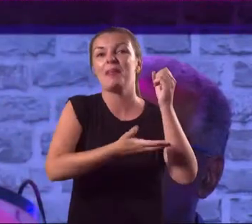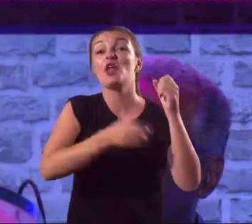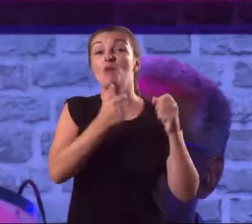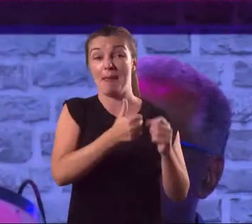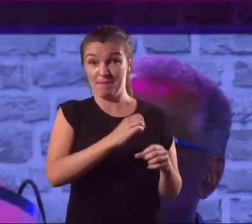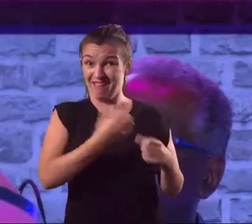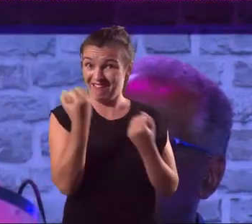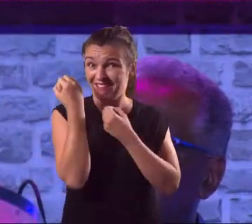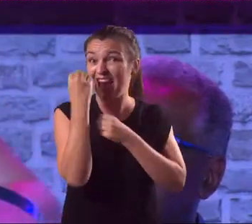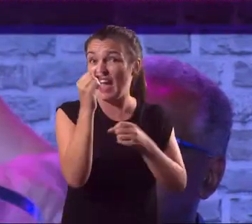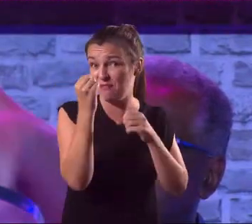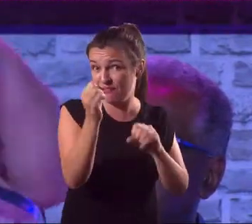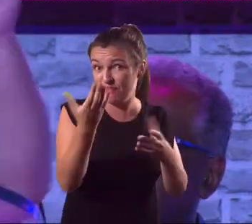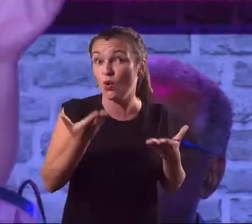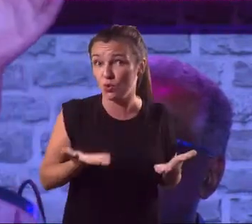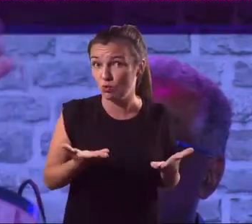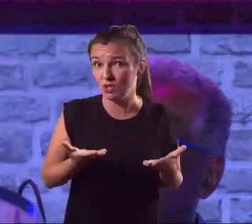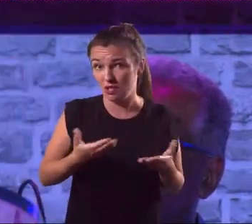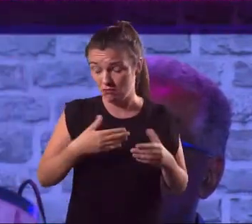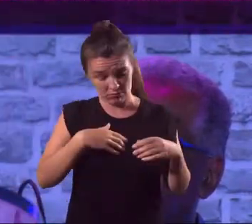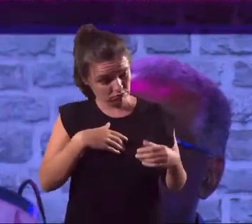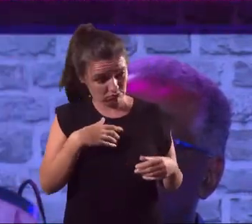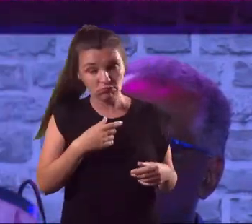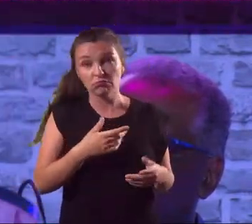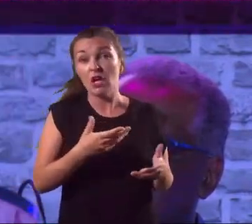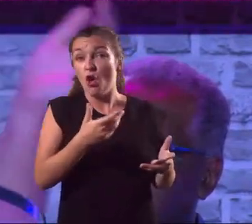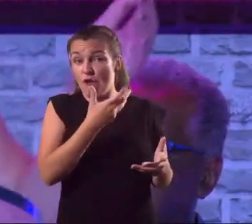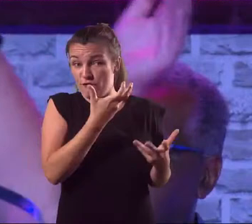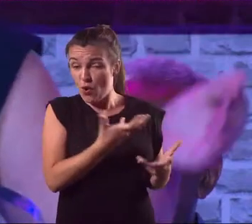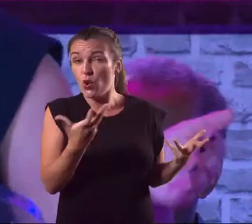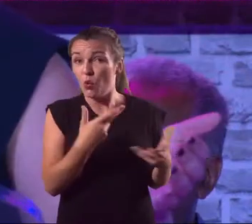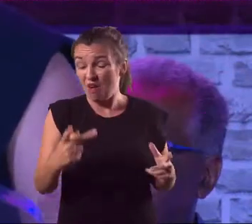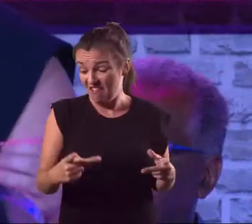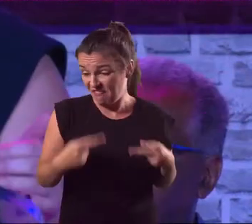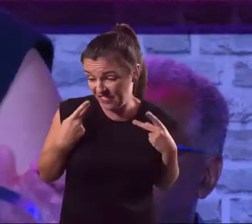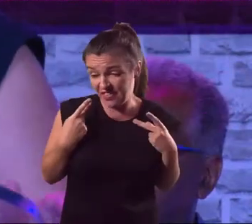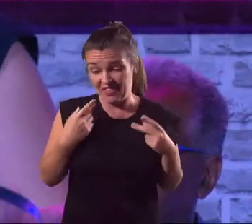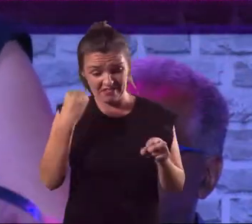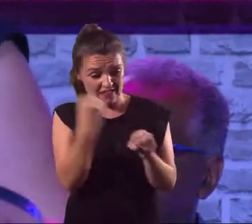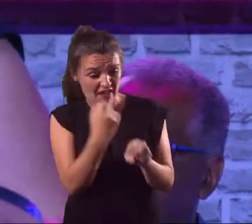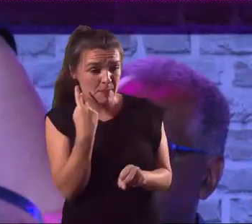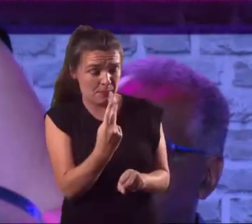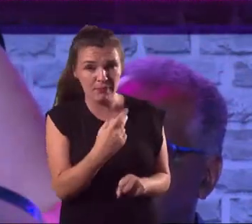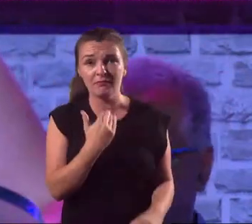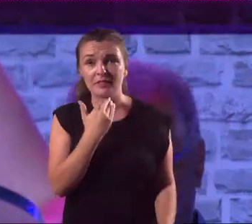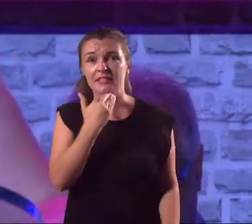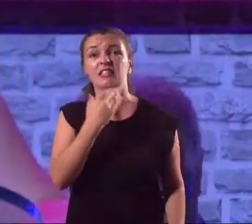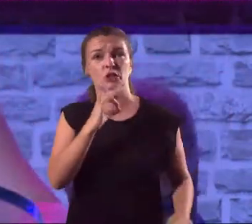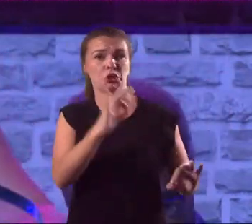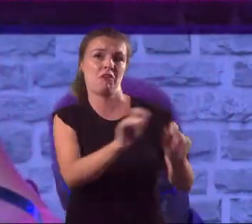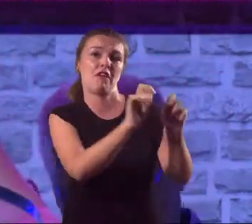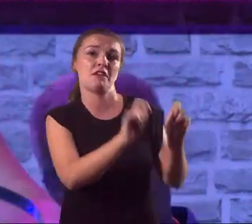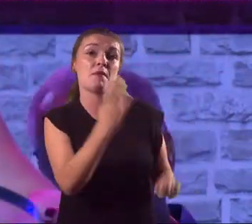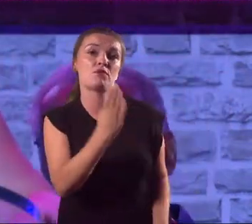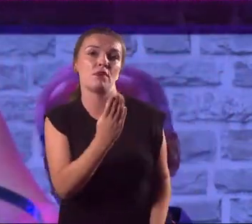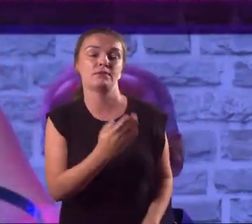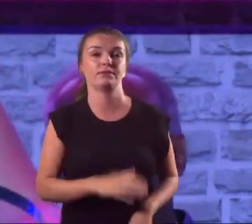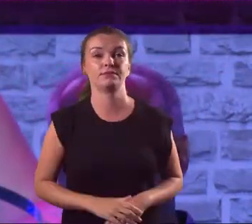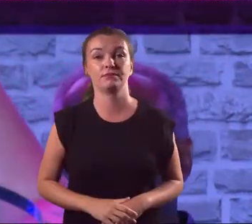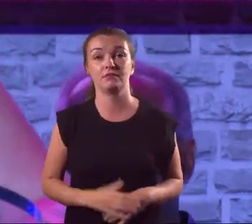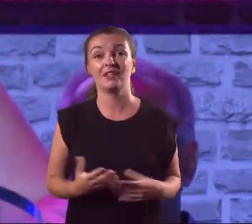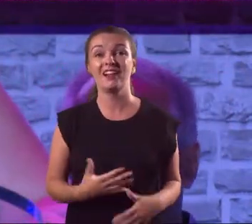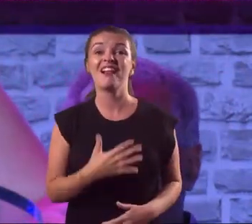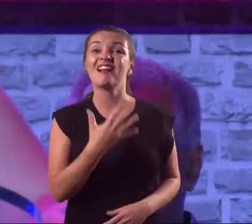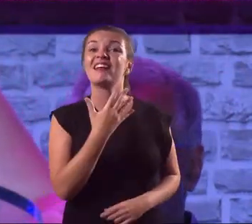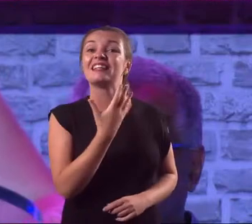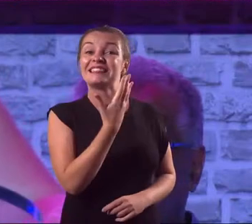après-midi, qui demandent juste, comme tout le monde, le fait de pouvoir vivre dignement de leur travail et qui se retrouvent à être 5 camarades,